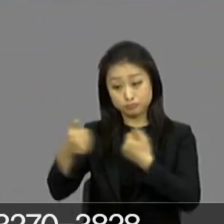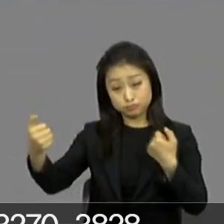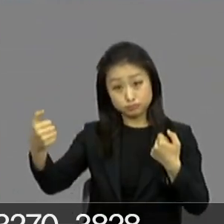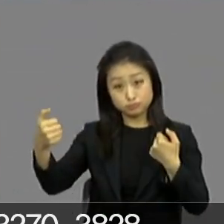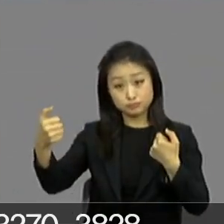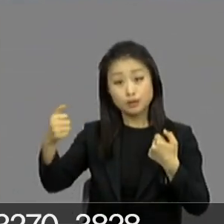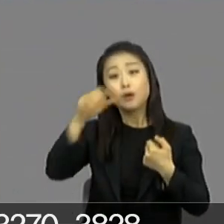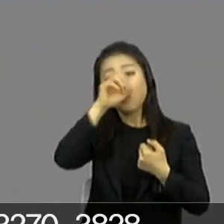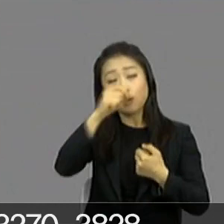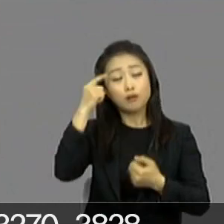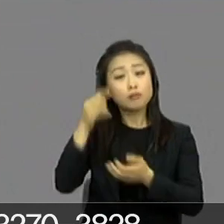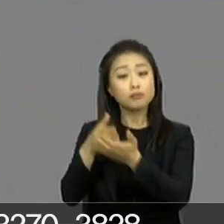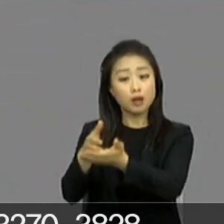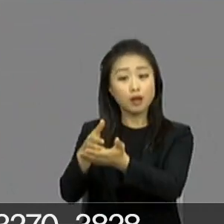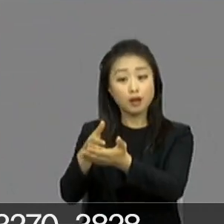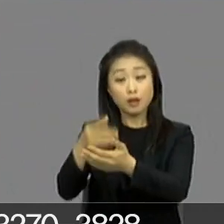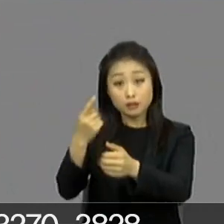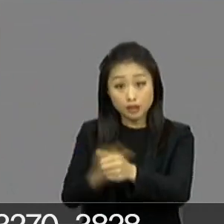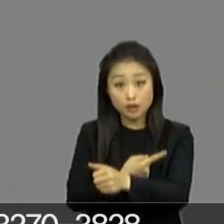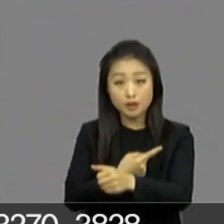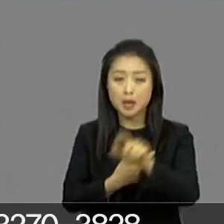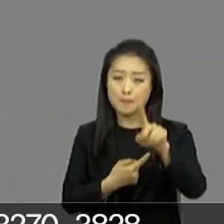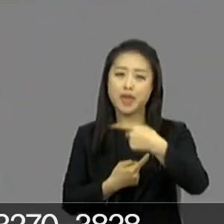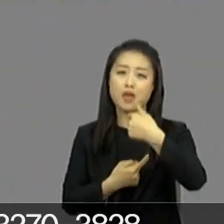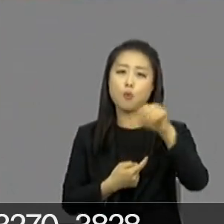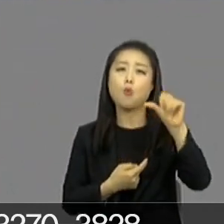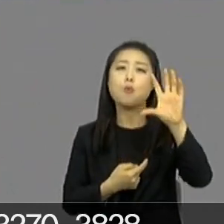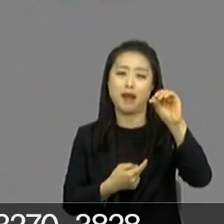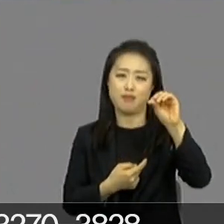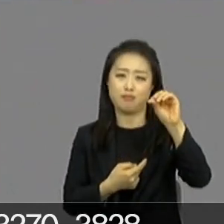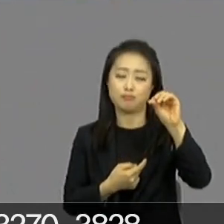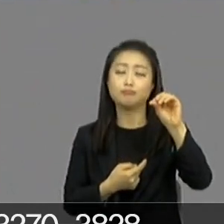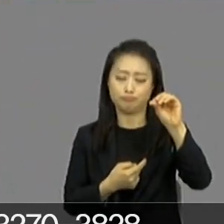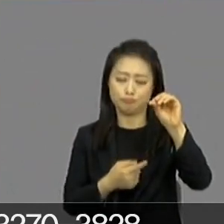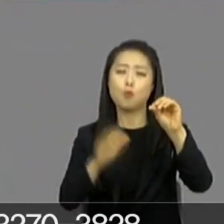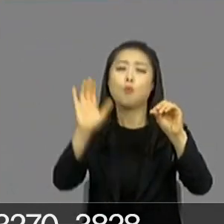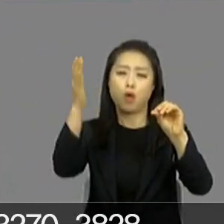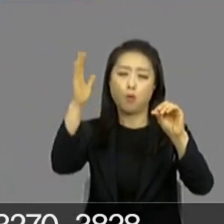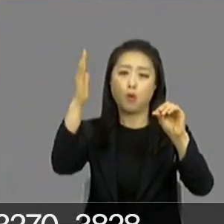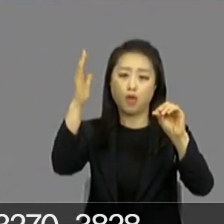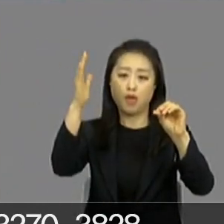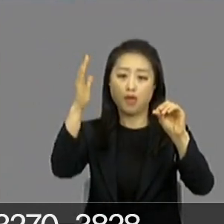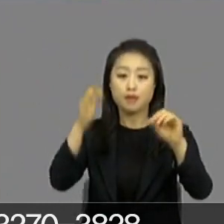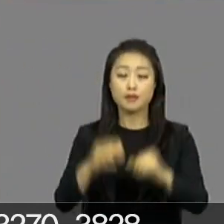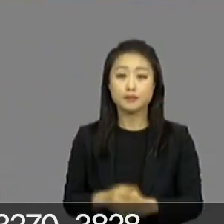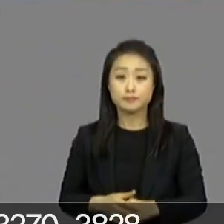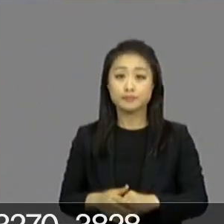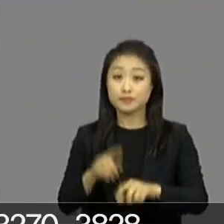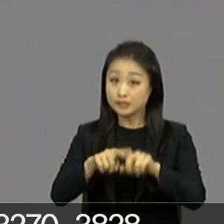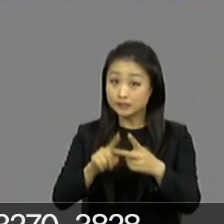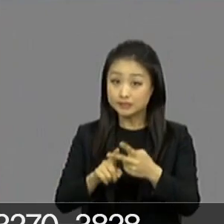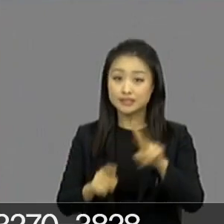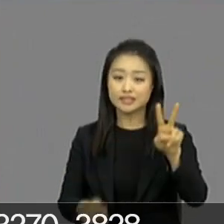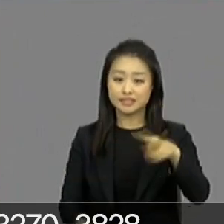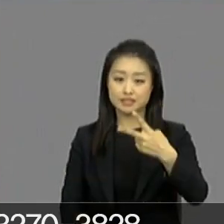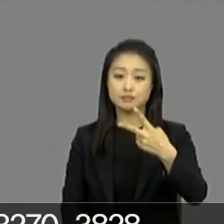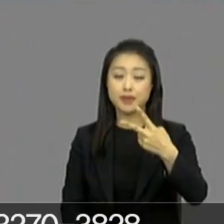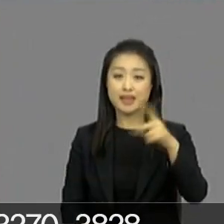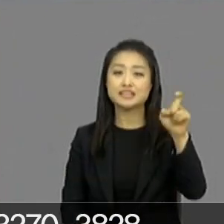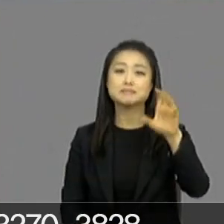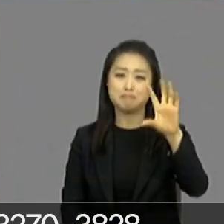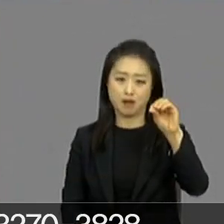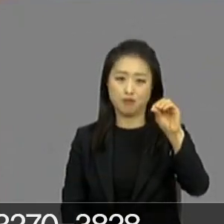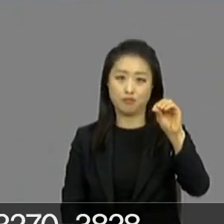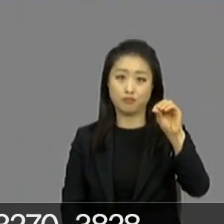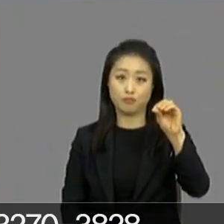있더라면 그럼 왜 대구 만화까지 또 돼요 그러면 그냥 왜 람은 하고 월 100만원 이래 짬 1 우주의 흠 100만원까지 길어야 게